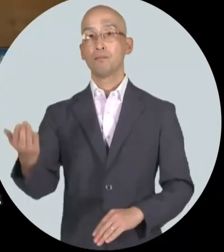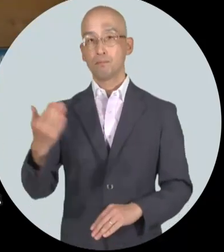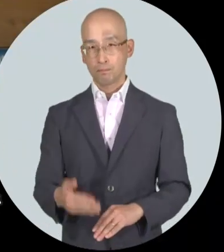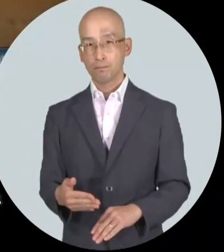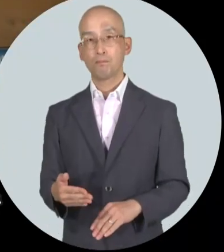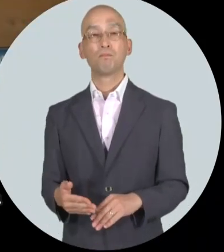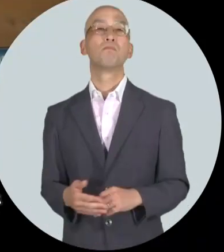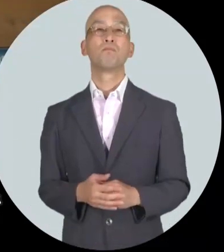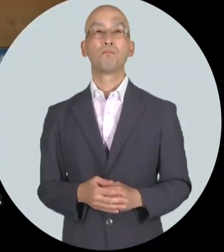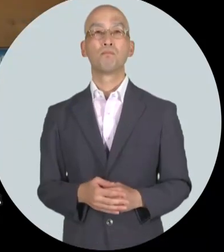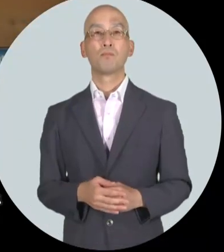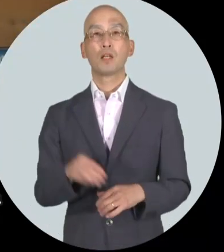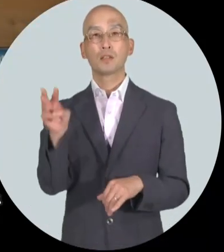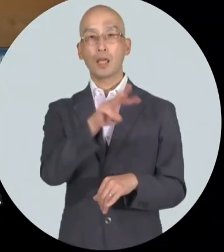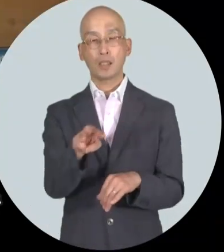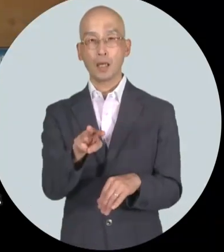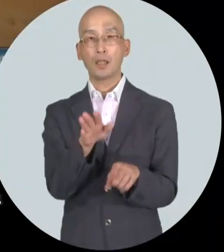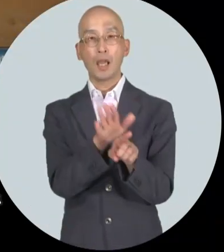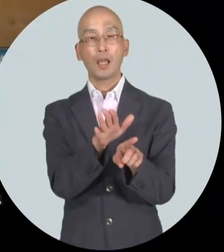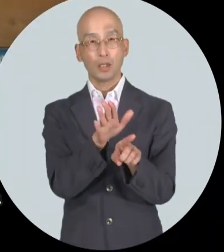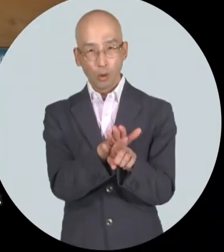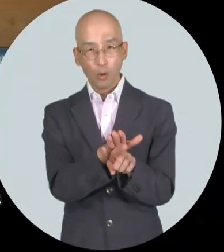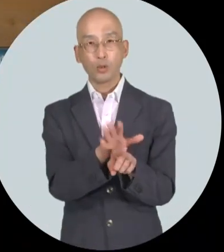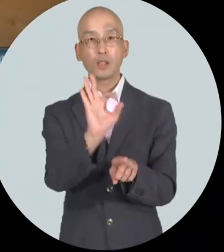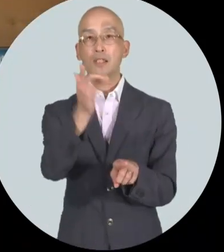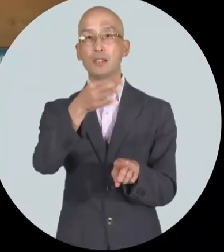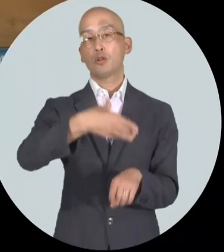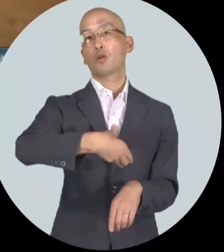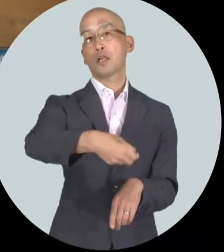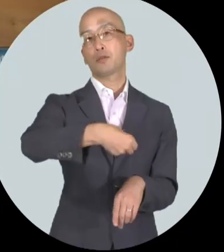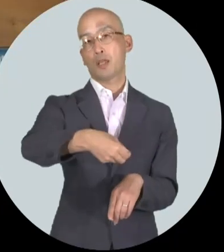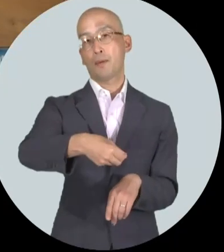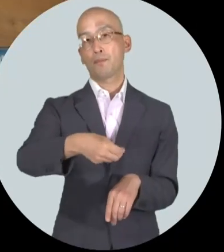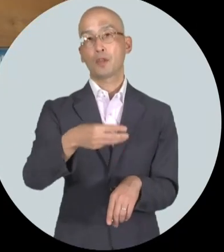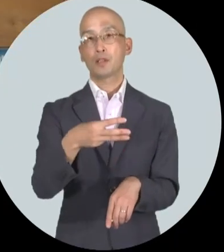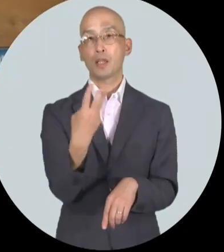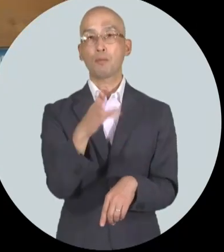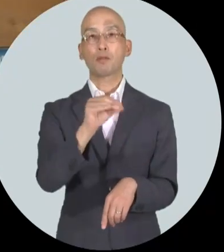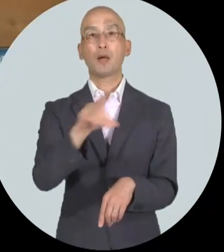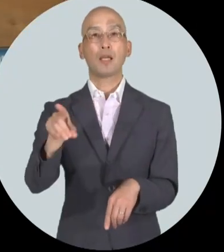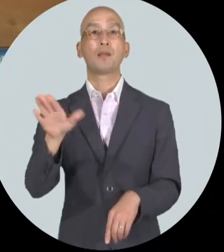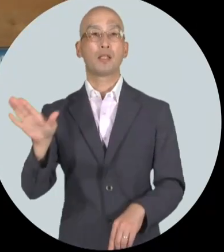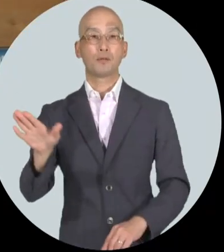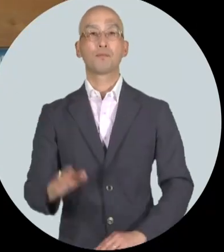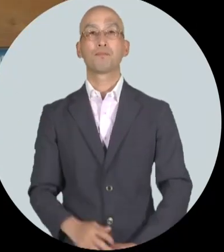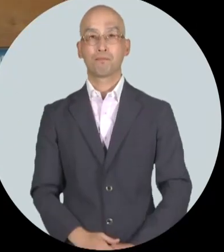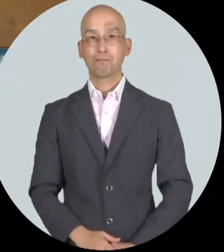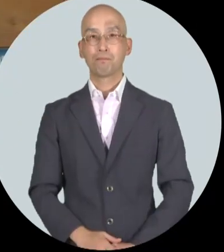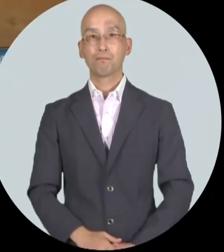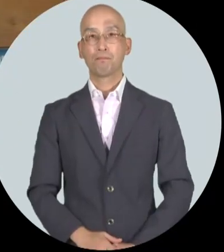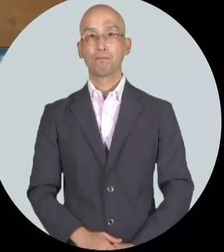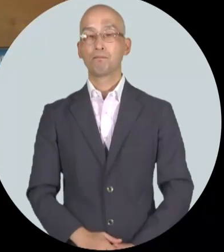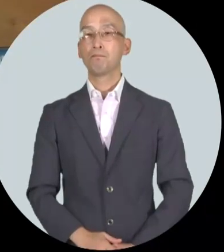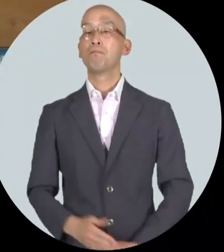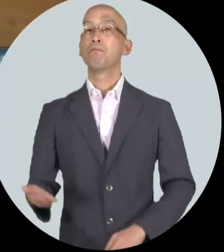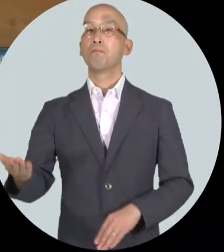災害援護の資金貸し付け事業費ということで、300万円規模でございます。次